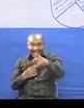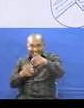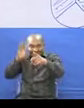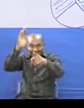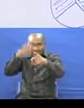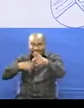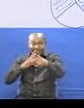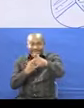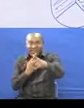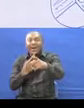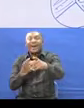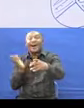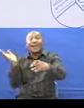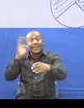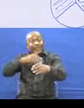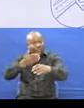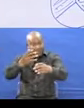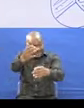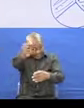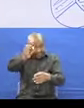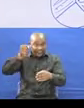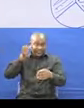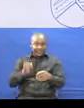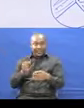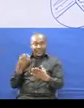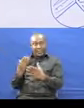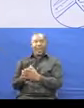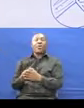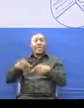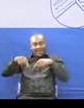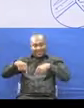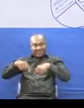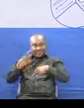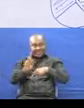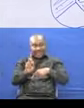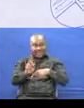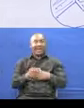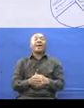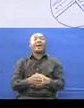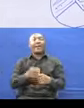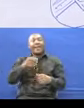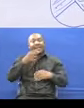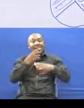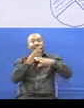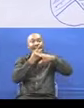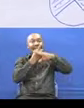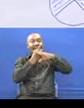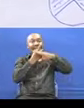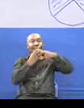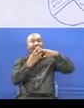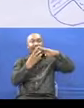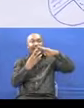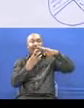unaweka mstari, tatu. Hii ni theluthi. Sawa sawa eh? Vizuri kabisa. Robo